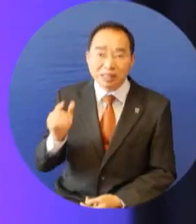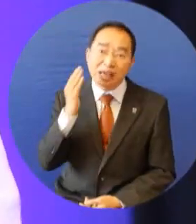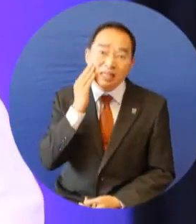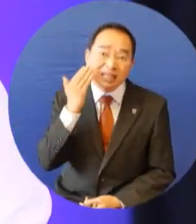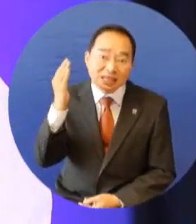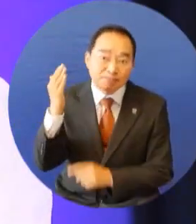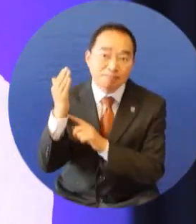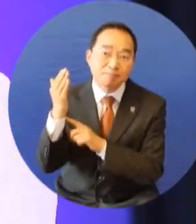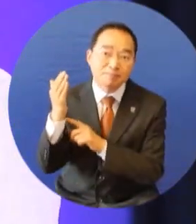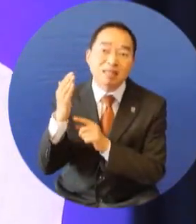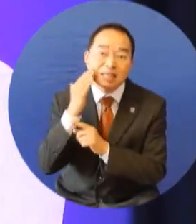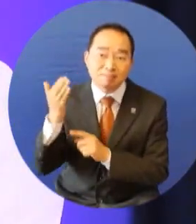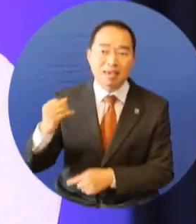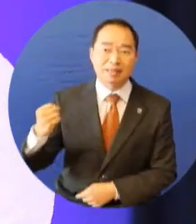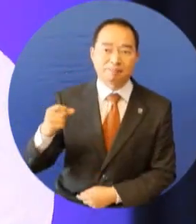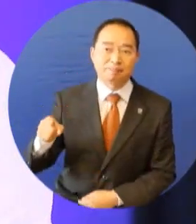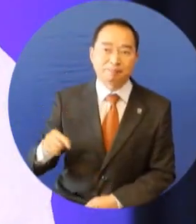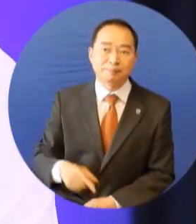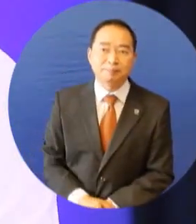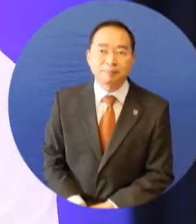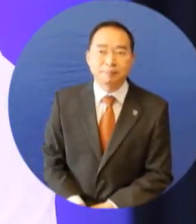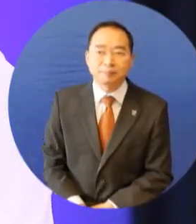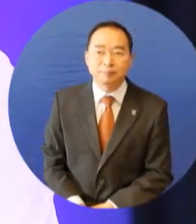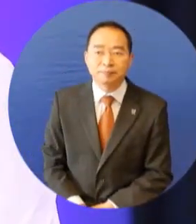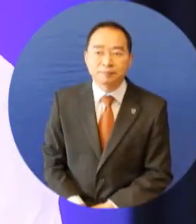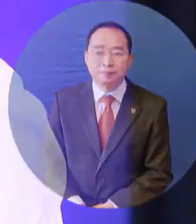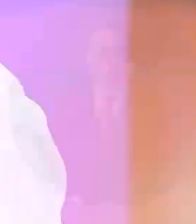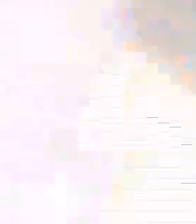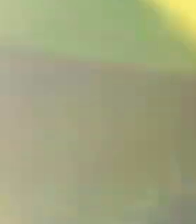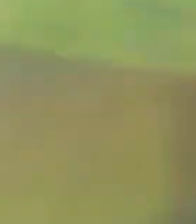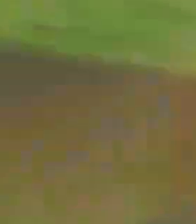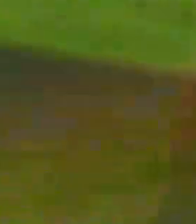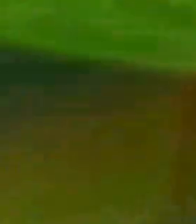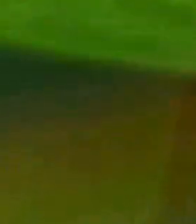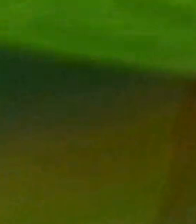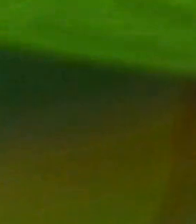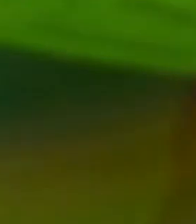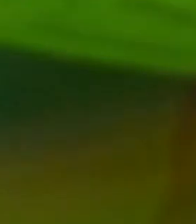이게 잎이 가지고 있는 힘이기도 해요.